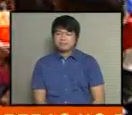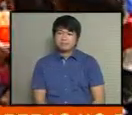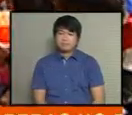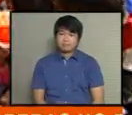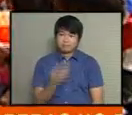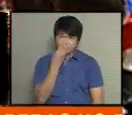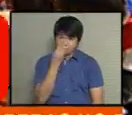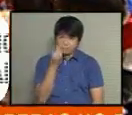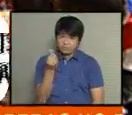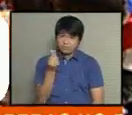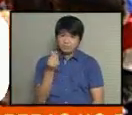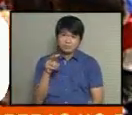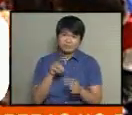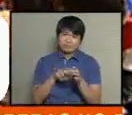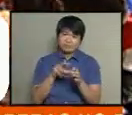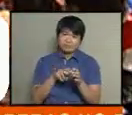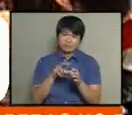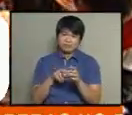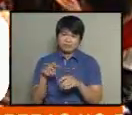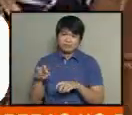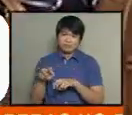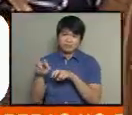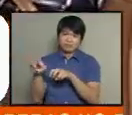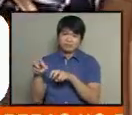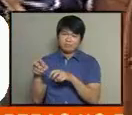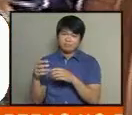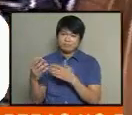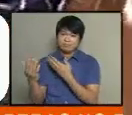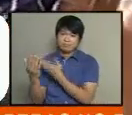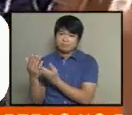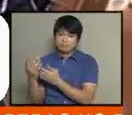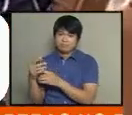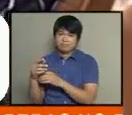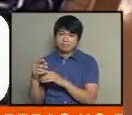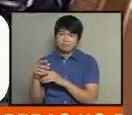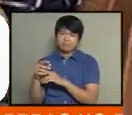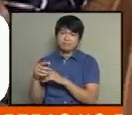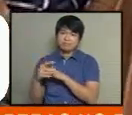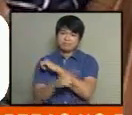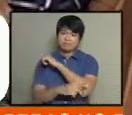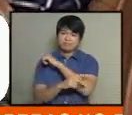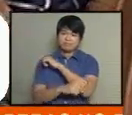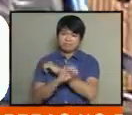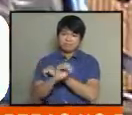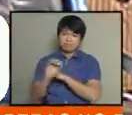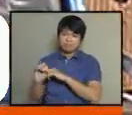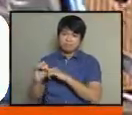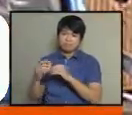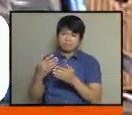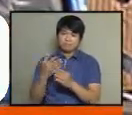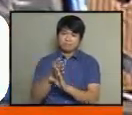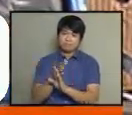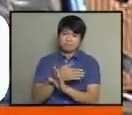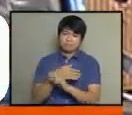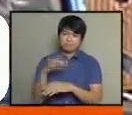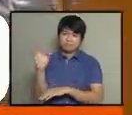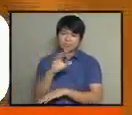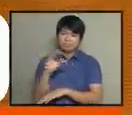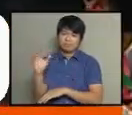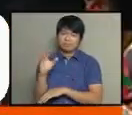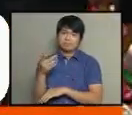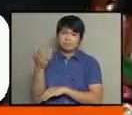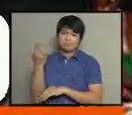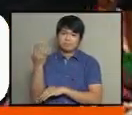Kakaunti lang ang mga pasahero na bumabiyahe patungo sa kani-kanilang probinsya sa bisperas ng Pasko kumpara noong nakaraang